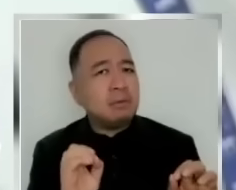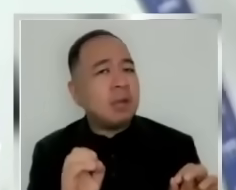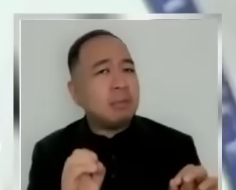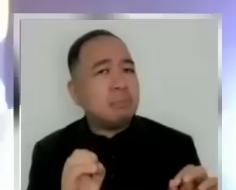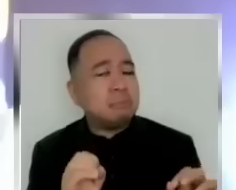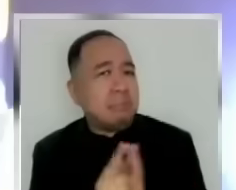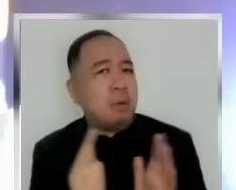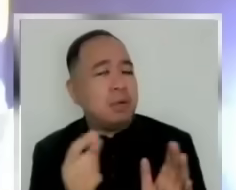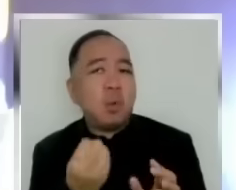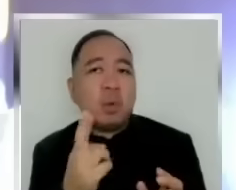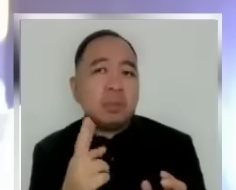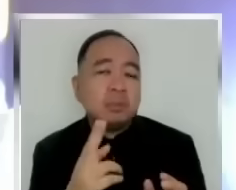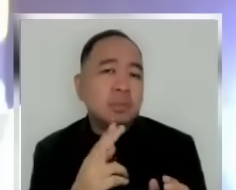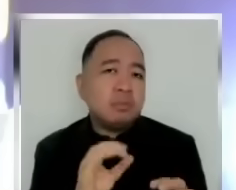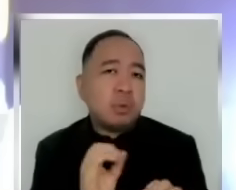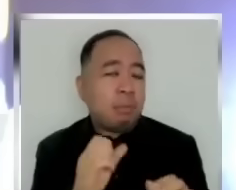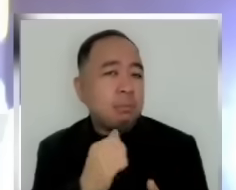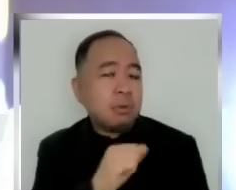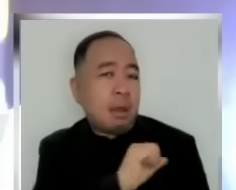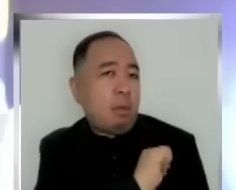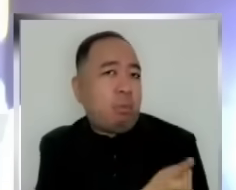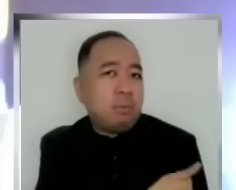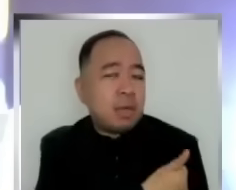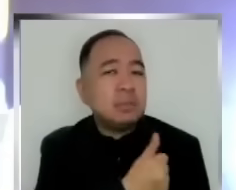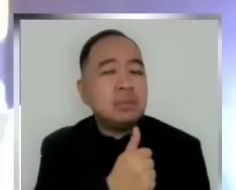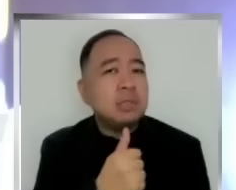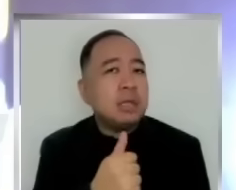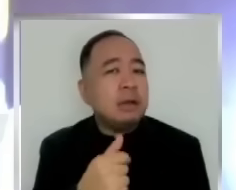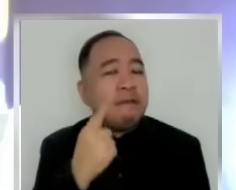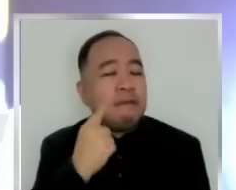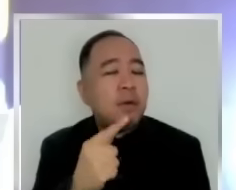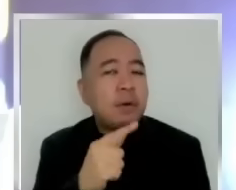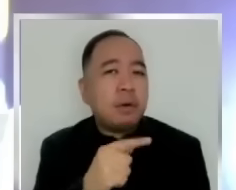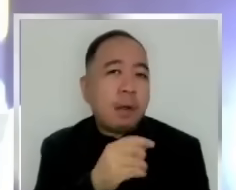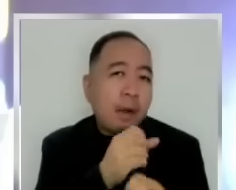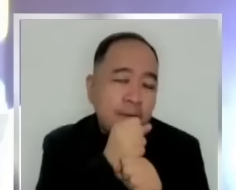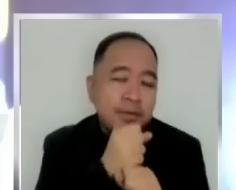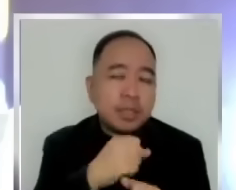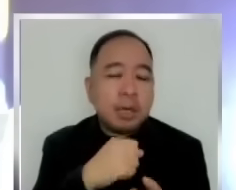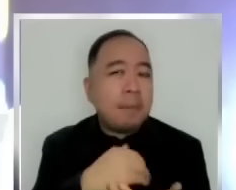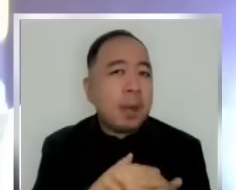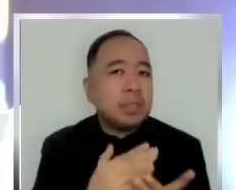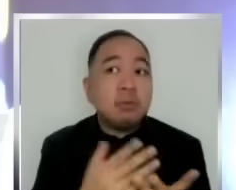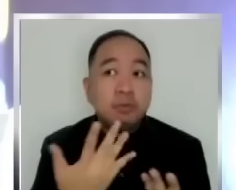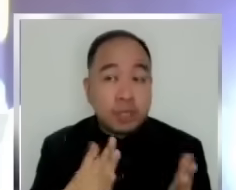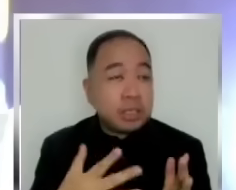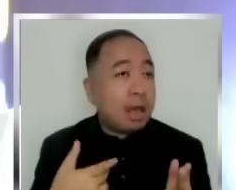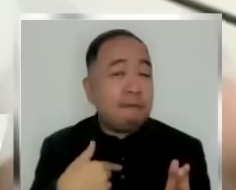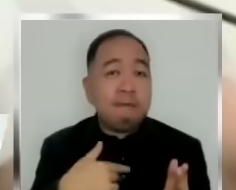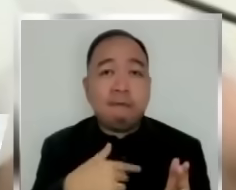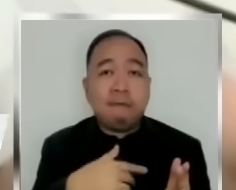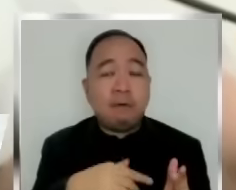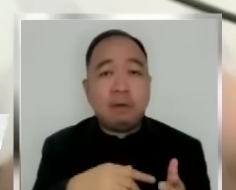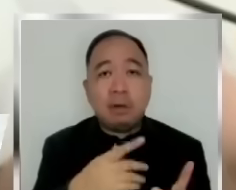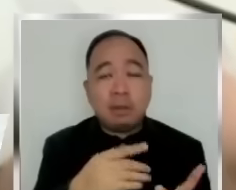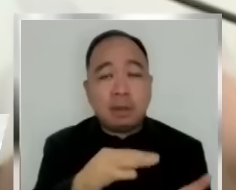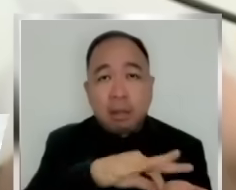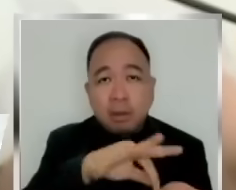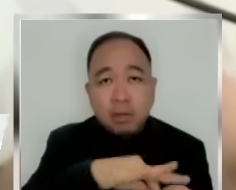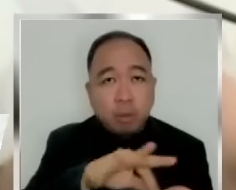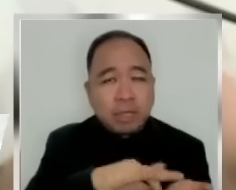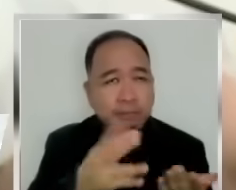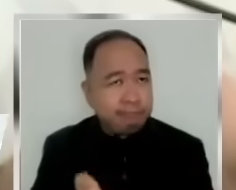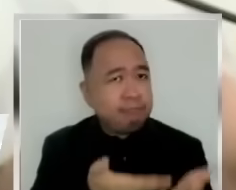confidential fund at ang itinakdang liquidation at accomplishment reports ay naisumite na raw sa mga ahensya. Hinikayat ng BC